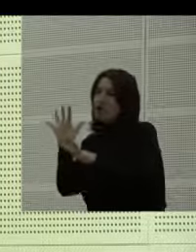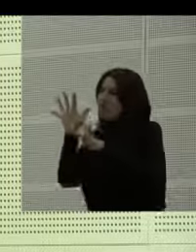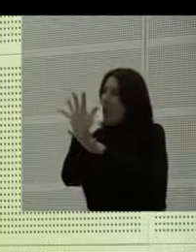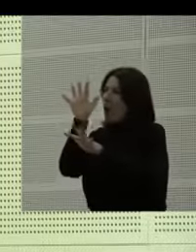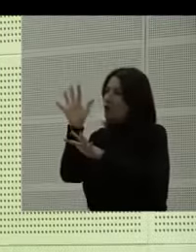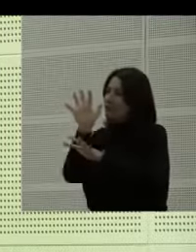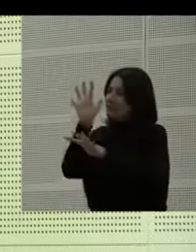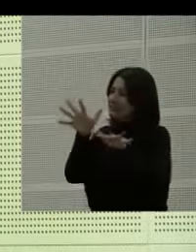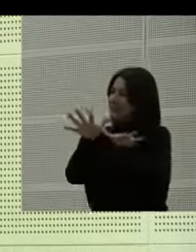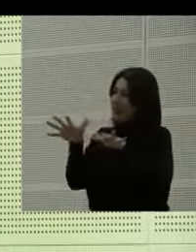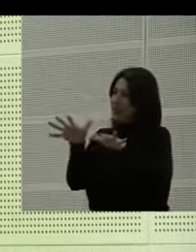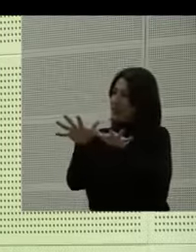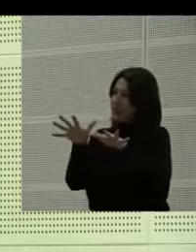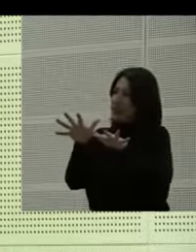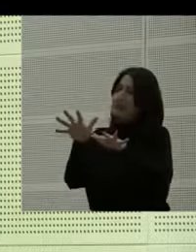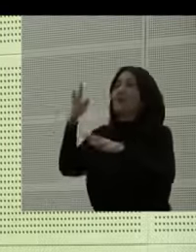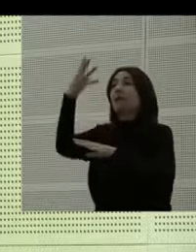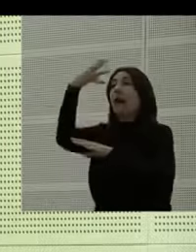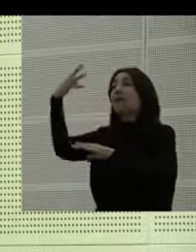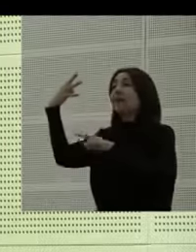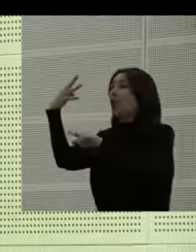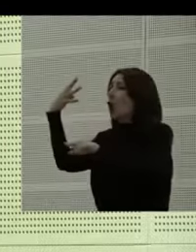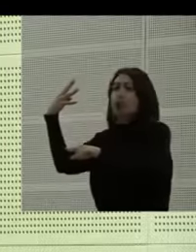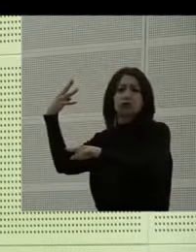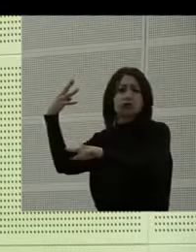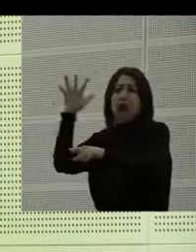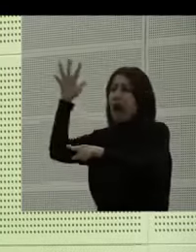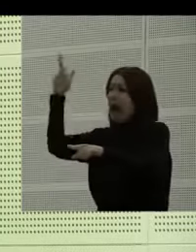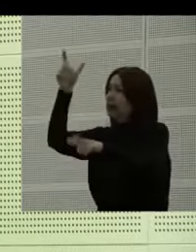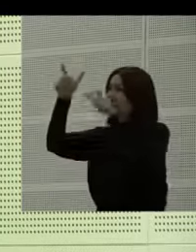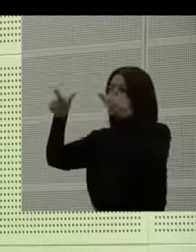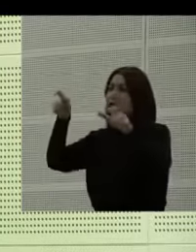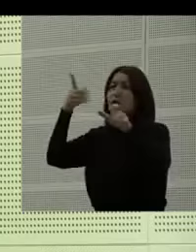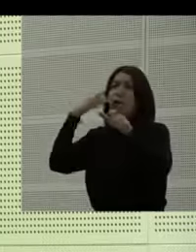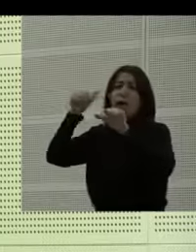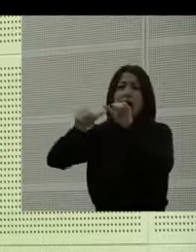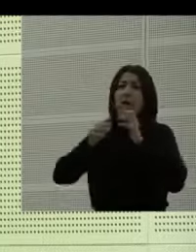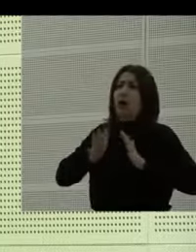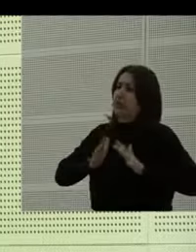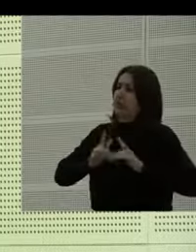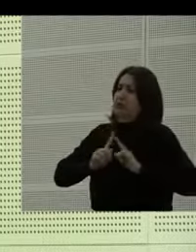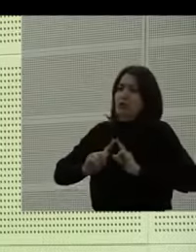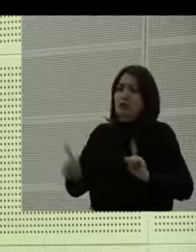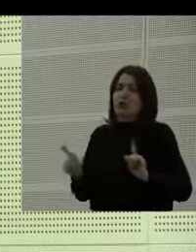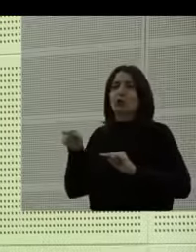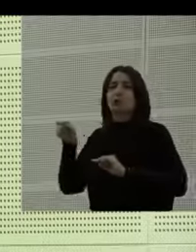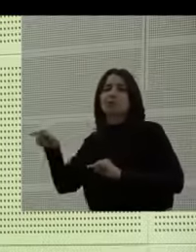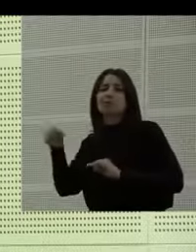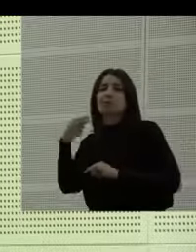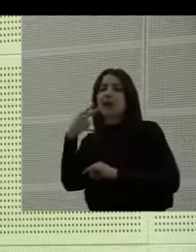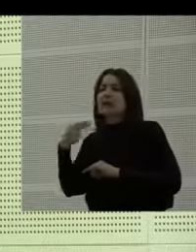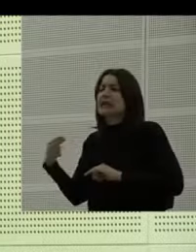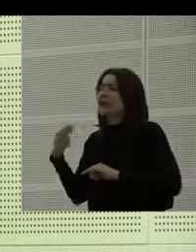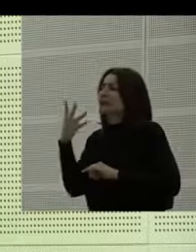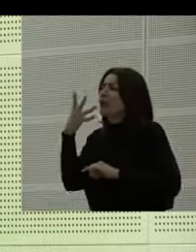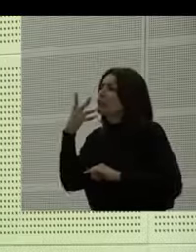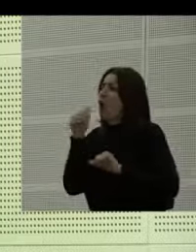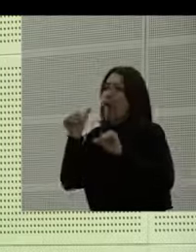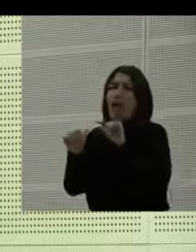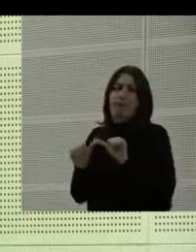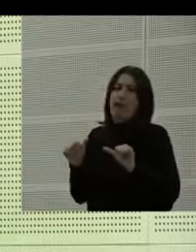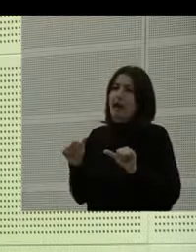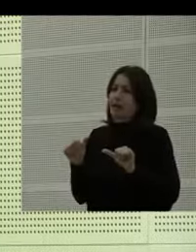alla mitologia che accompagna questo tipo di figure. E allora cosa fa lei? Lei è disposta a tutto pur di